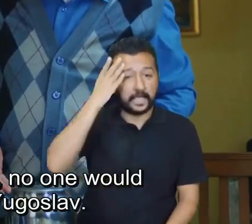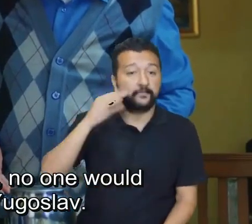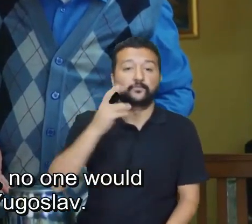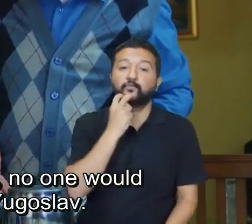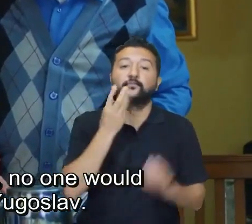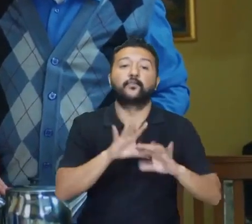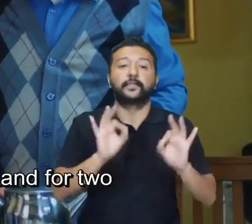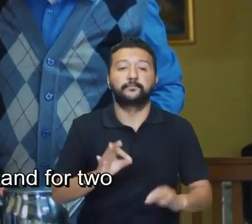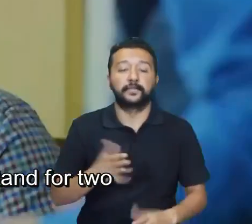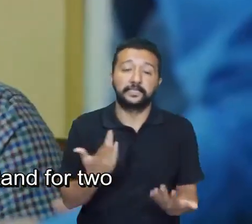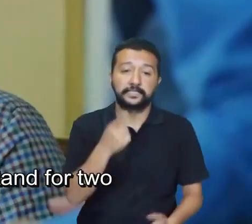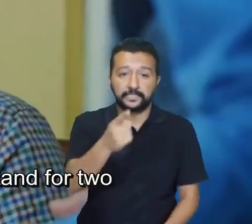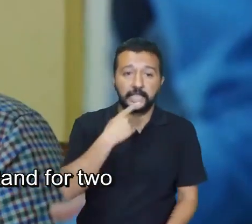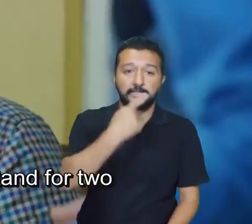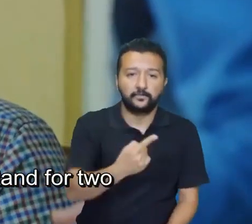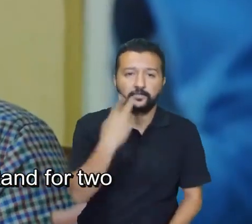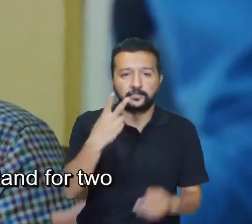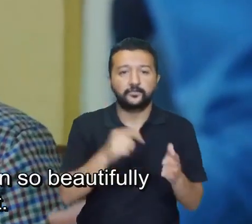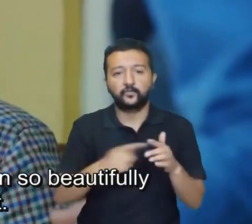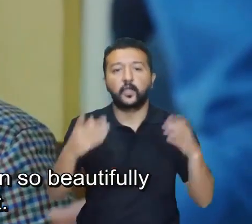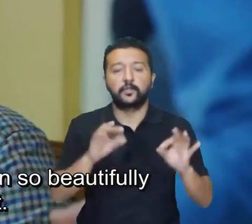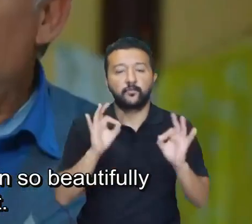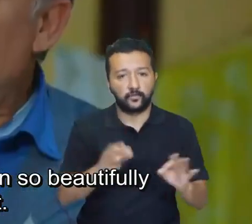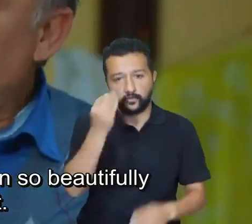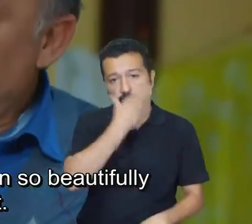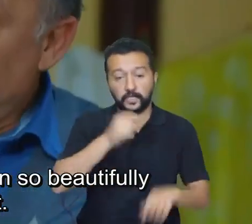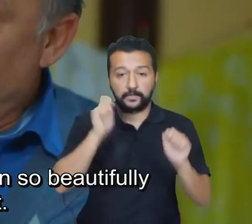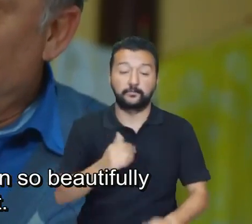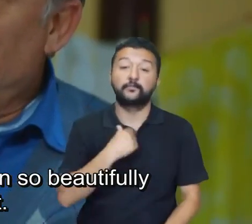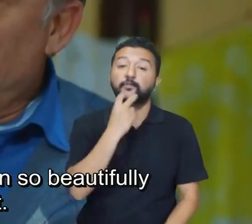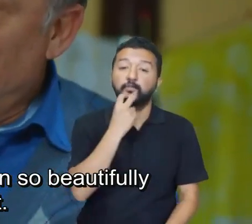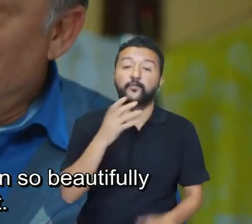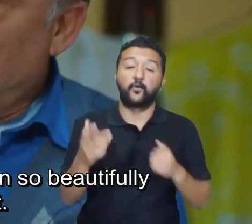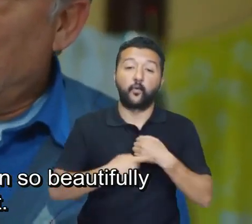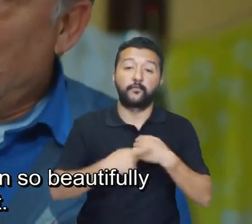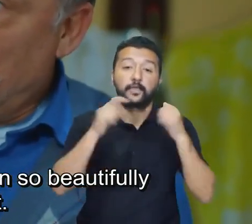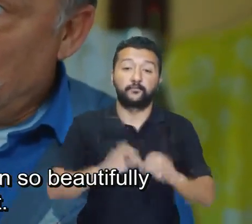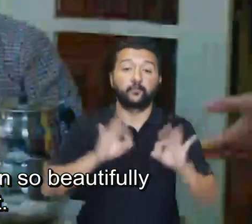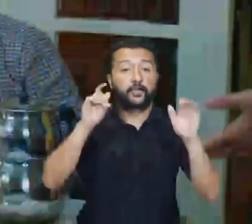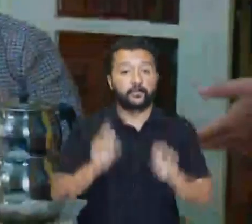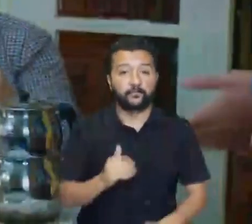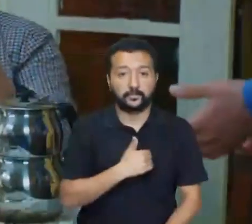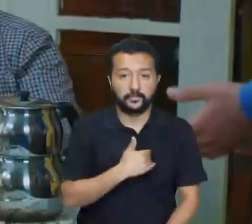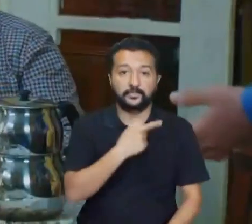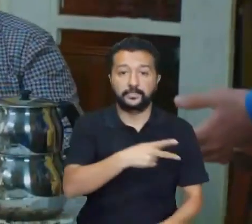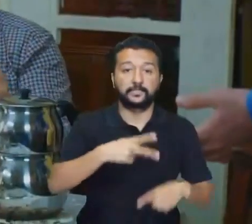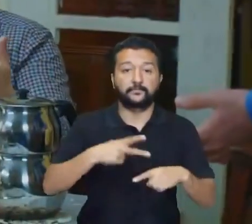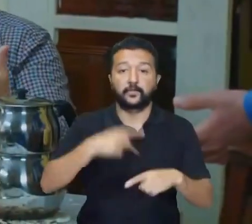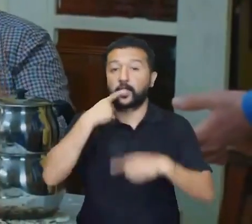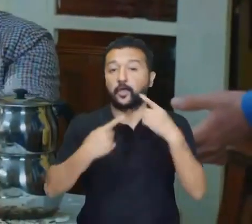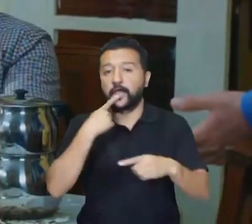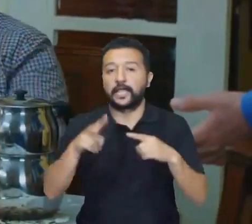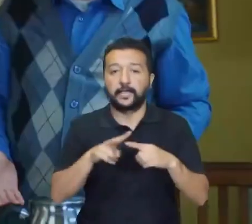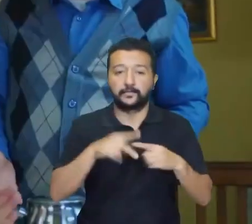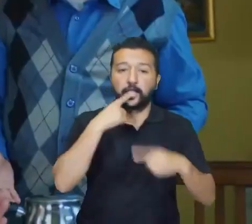benim Yugoslav olmadığımı. Yani iki sezon anlamazlardı vallahi. O kadar güzel yapıyordum ben Yugoslav takvimini. Süper yapıyordum ya. Zbrano komsi.